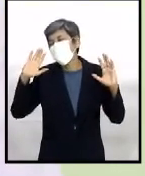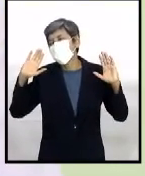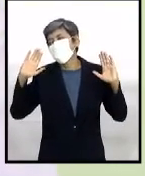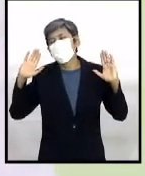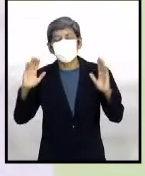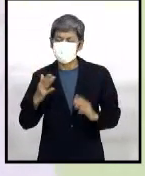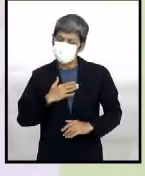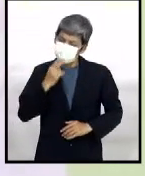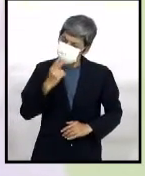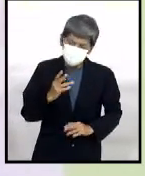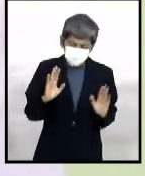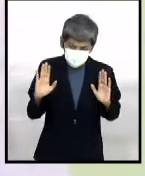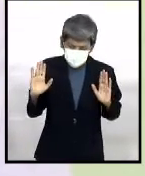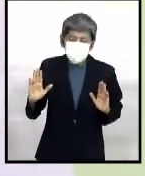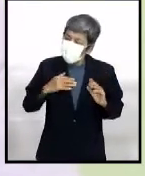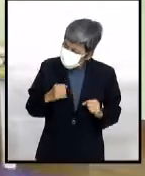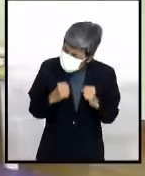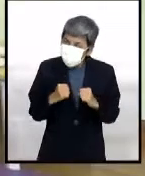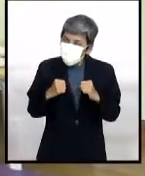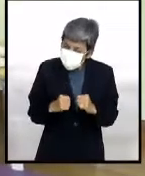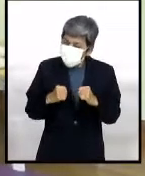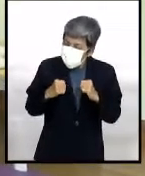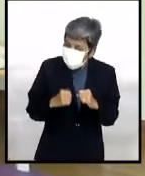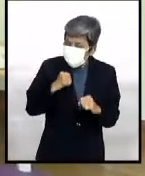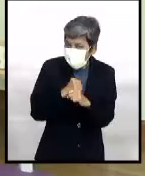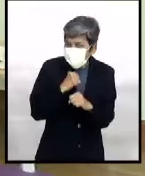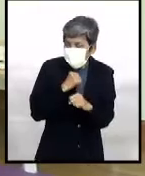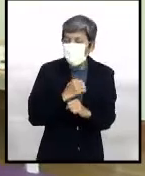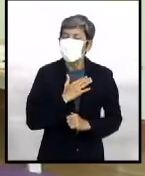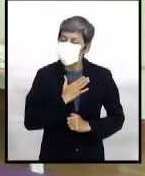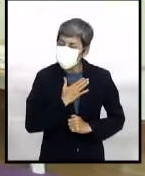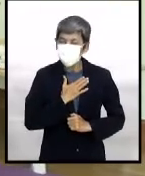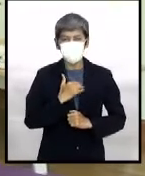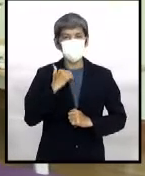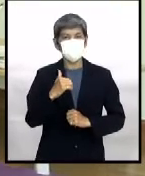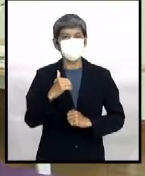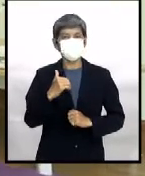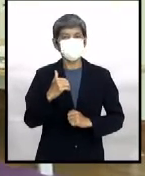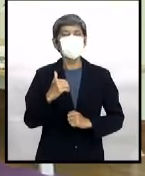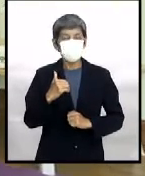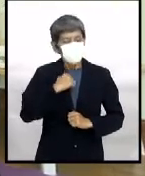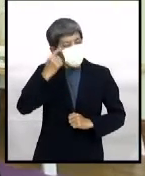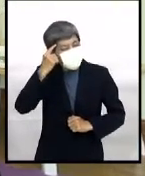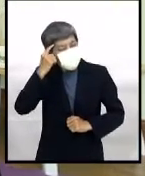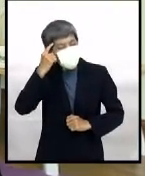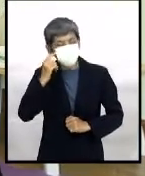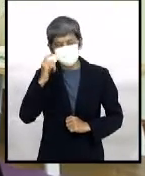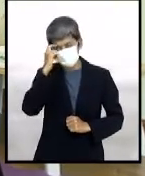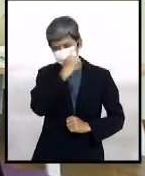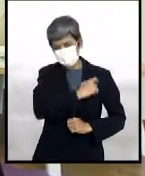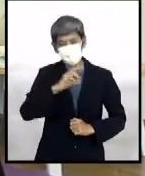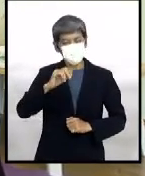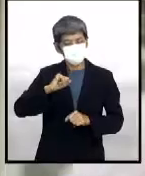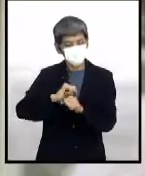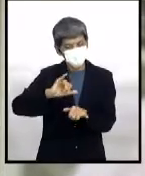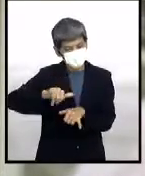รเงี้ยแต่เราก็ยังต้องไหว้ต่ออะไรเงี้ยมันก็พอจะมีกำลังใจขึ้นมาได้บ้างเวลานึกถึงเรื่องนี้ขึ้นมา